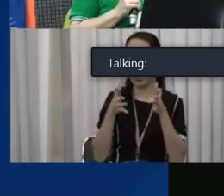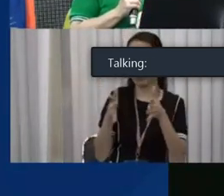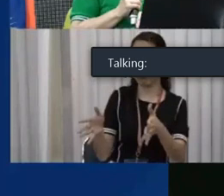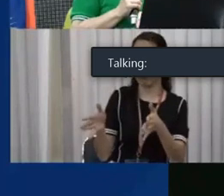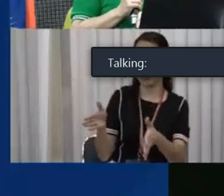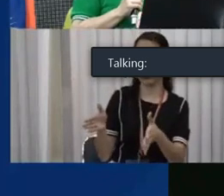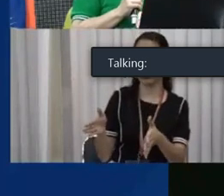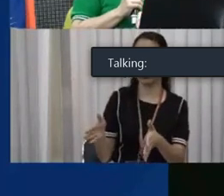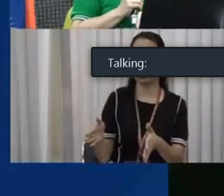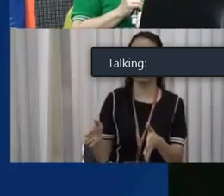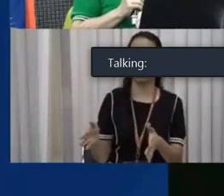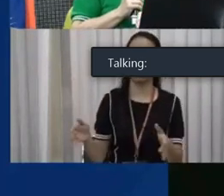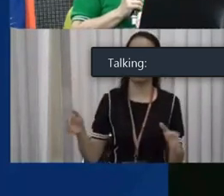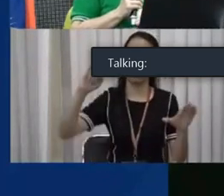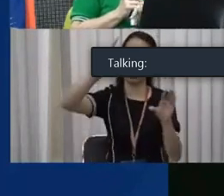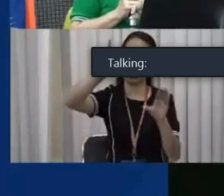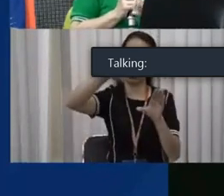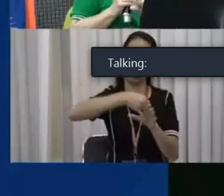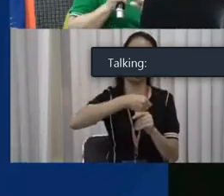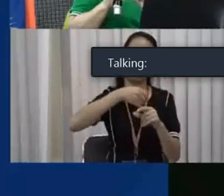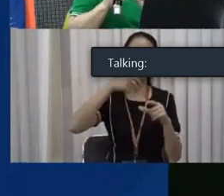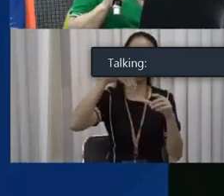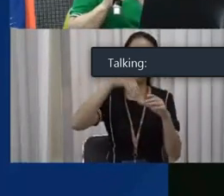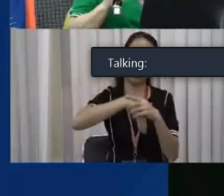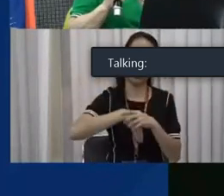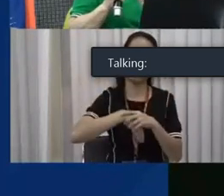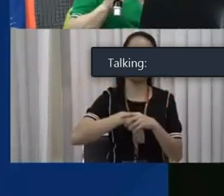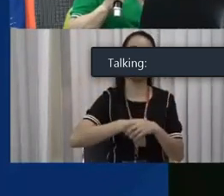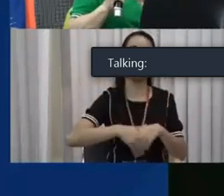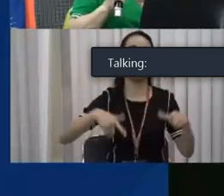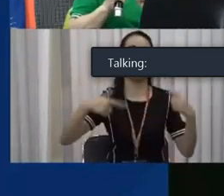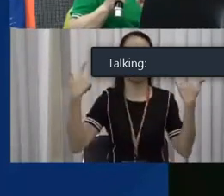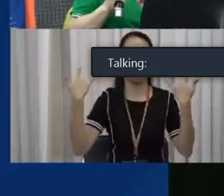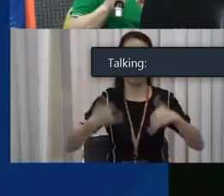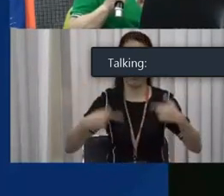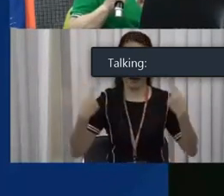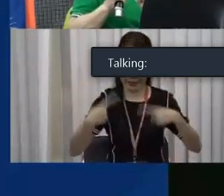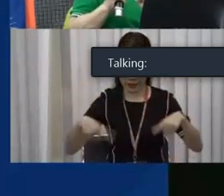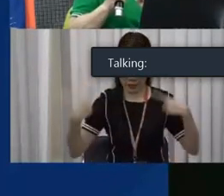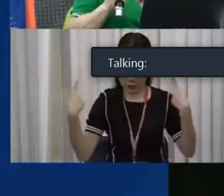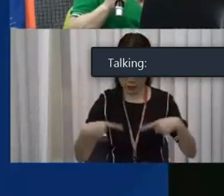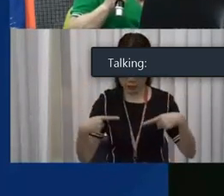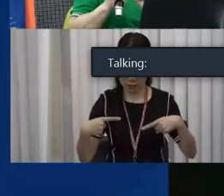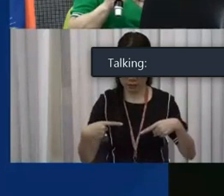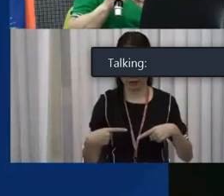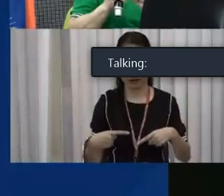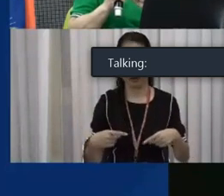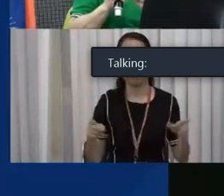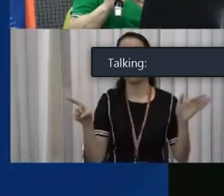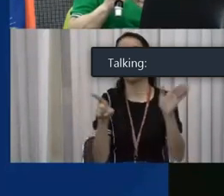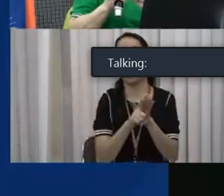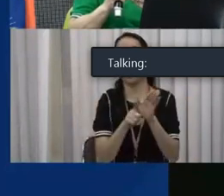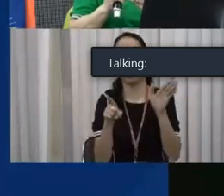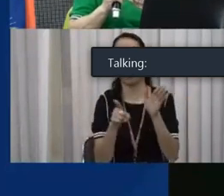mag- mahinungdan sa kagubot or ma-appeal sa kagubot kay kanira bang sa